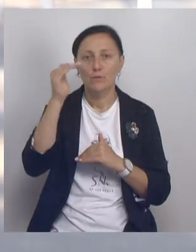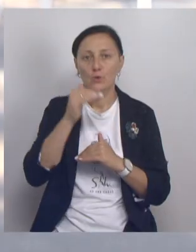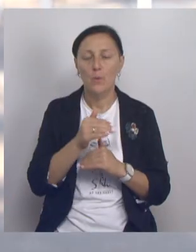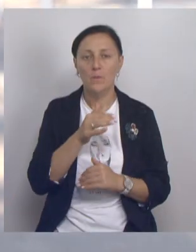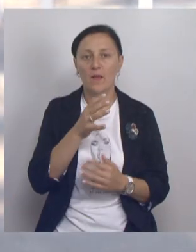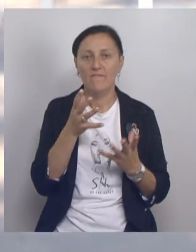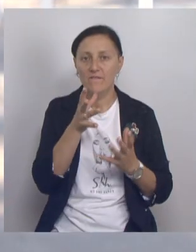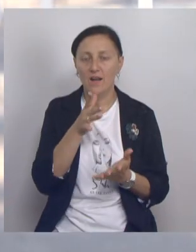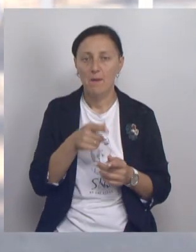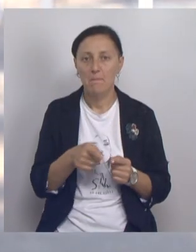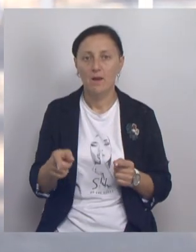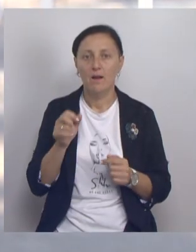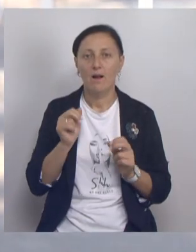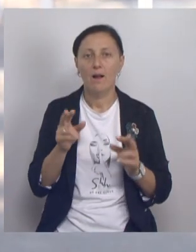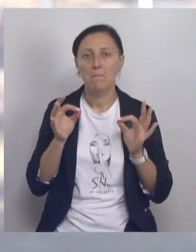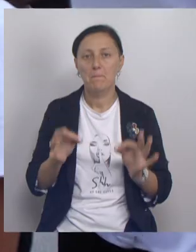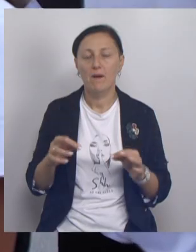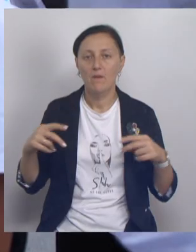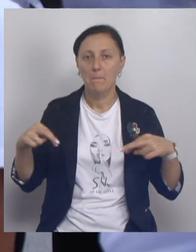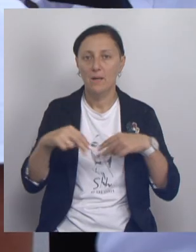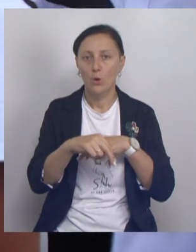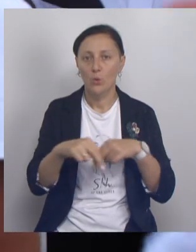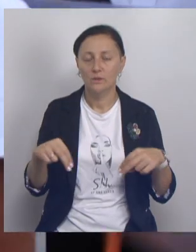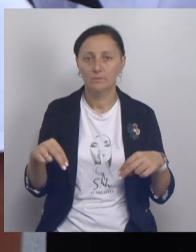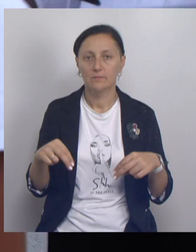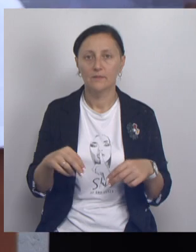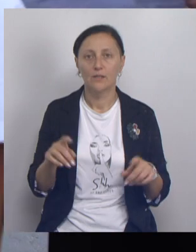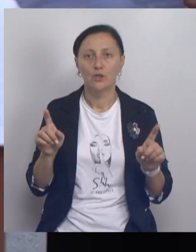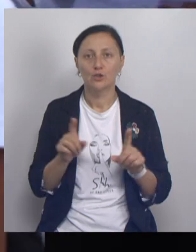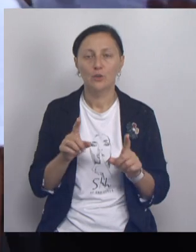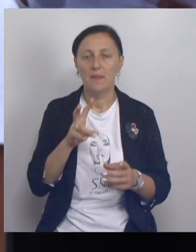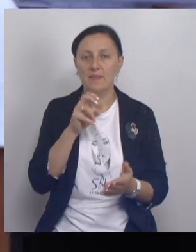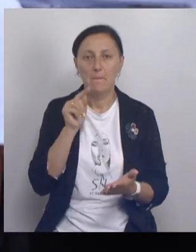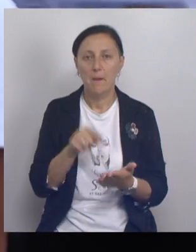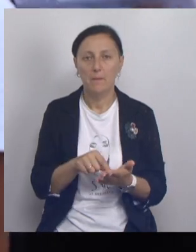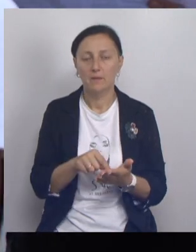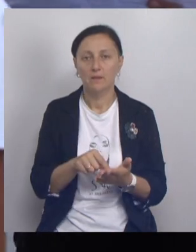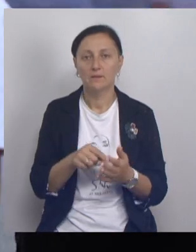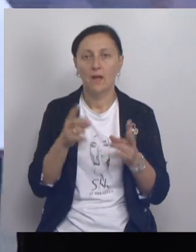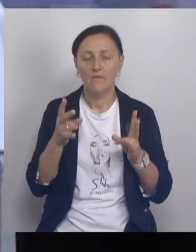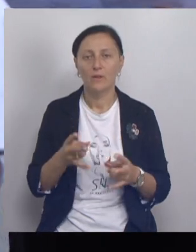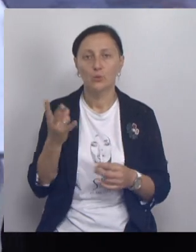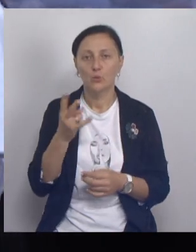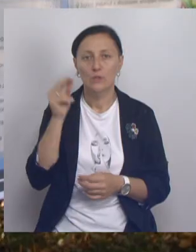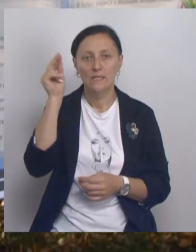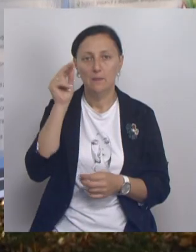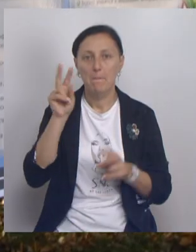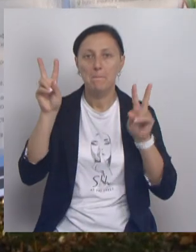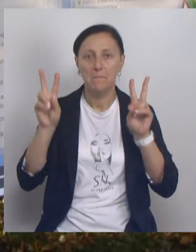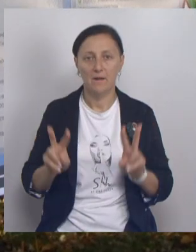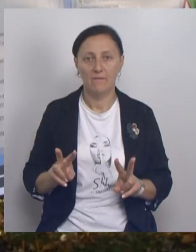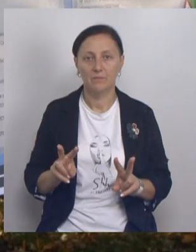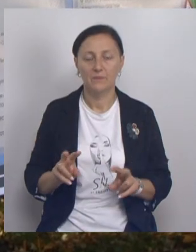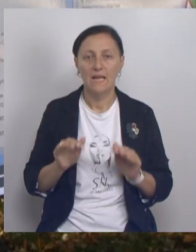суток, как правильно переходить пешеходный переход. Чтобы не попадать в нелепые ситуации на дороге, нужно изучать ПДД.